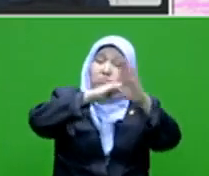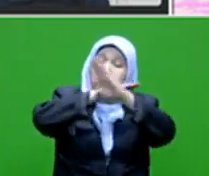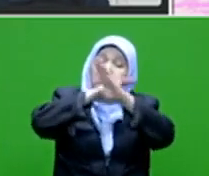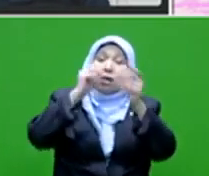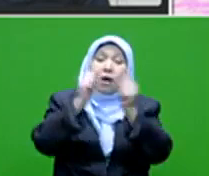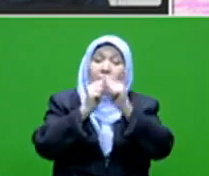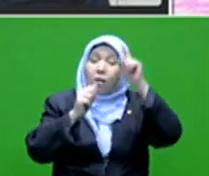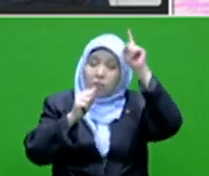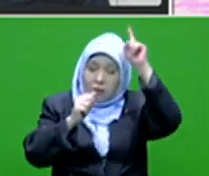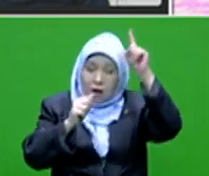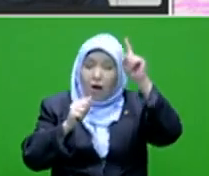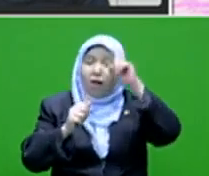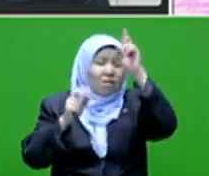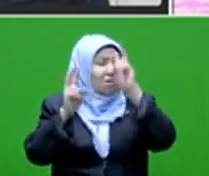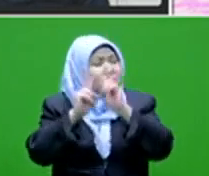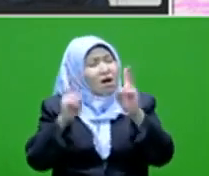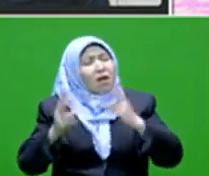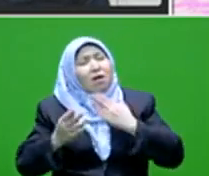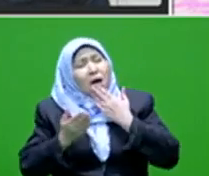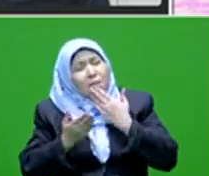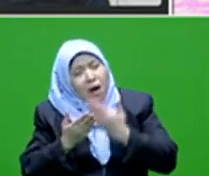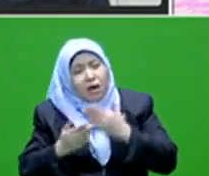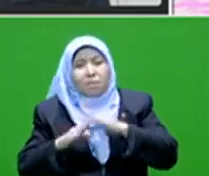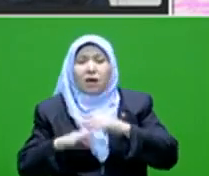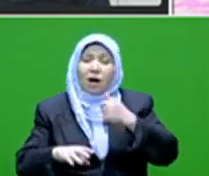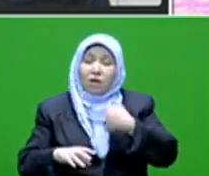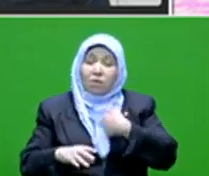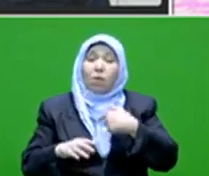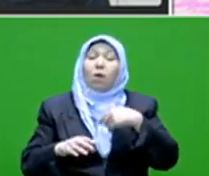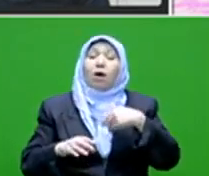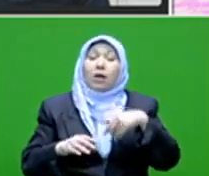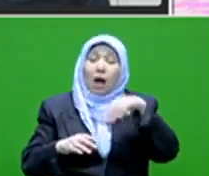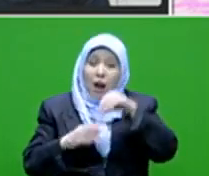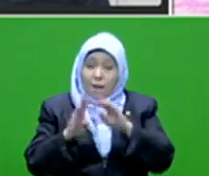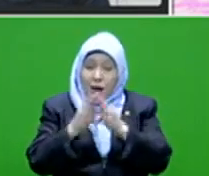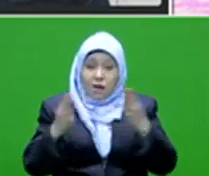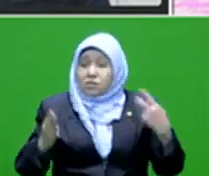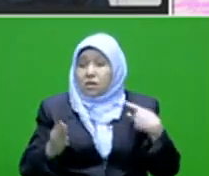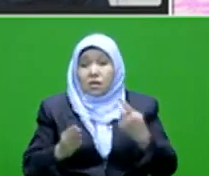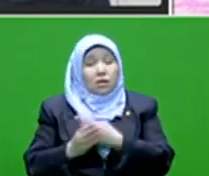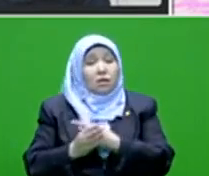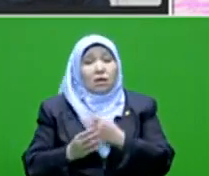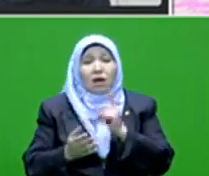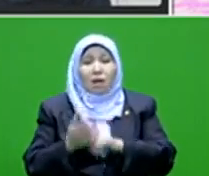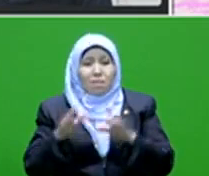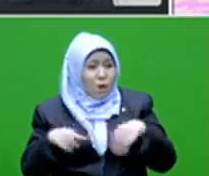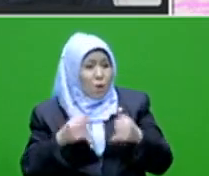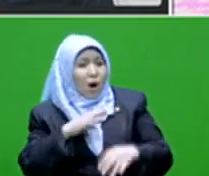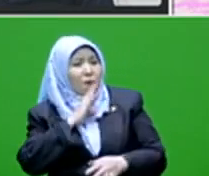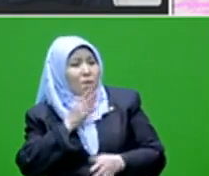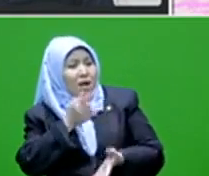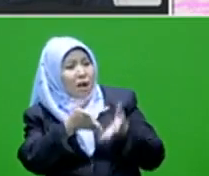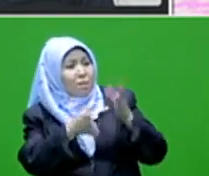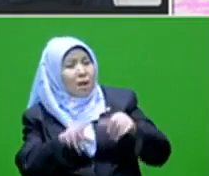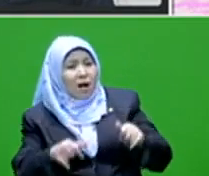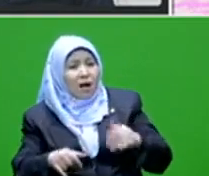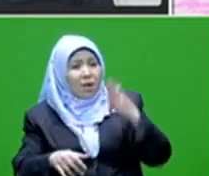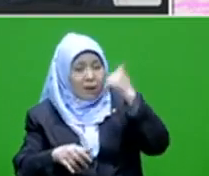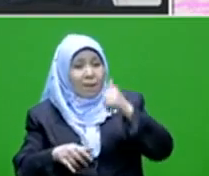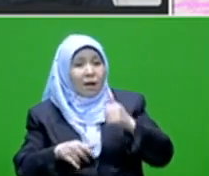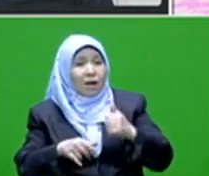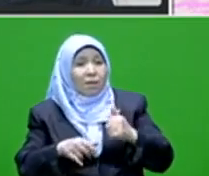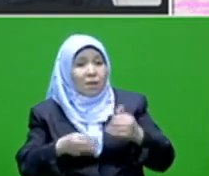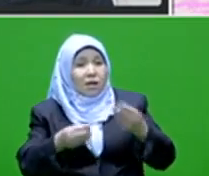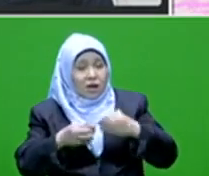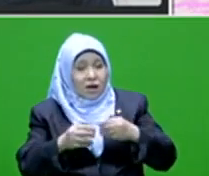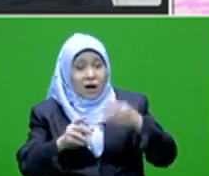sesungguhnya Allah terlalu baik kepada aku. Kalau bahasa kita, terlalu baik apa buat lagu tu? Bagi hang kena pukul, bagi